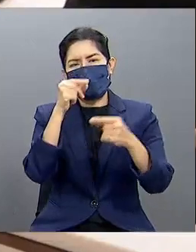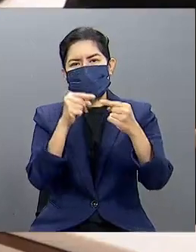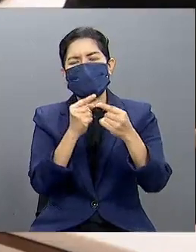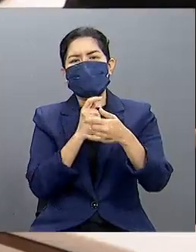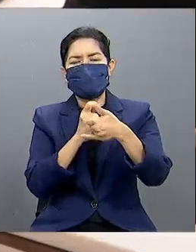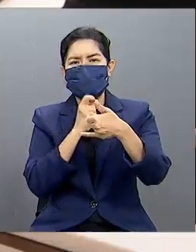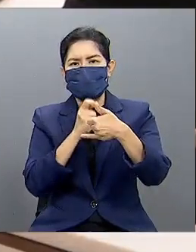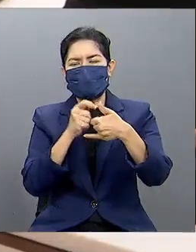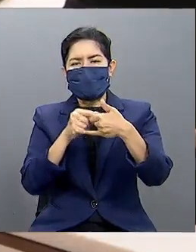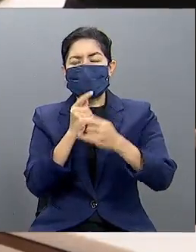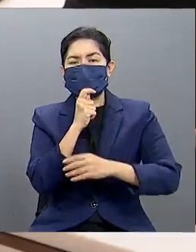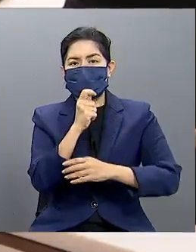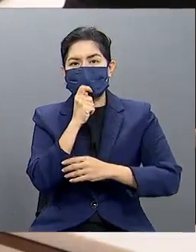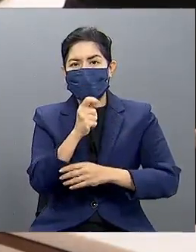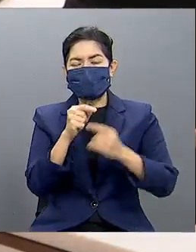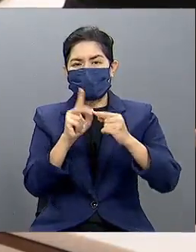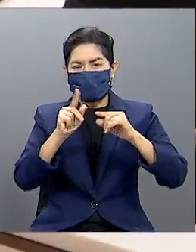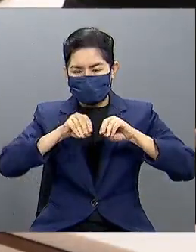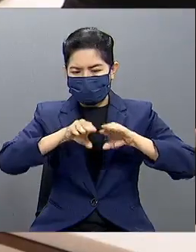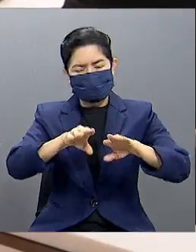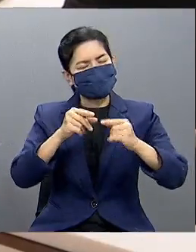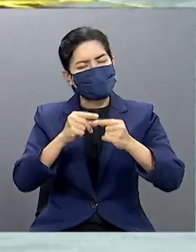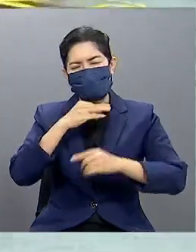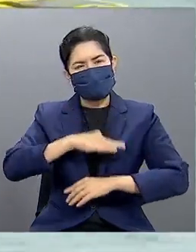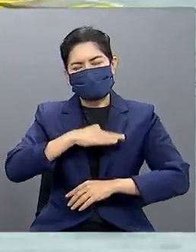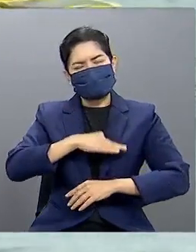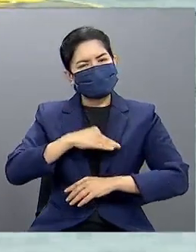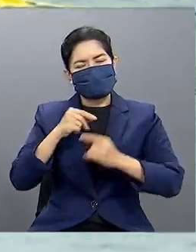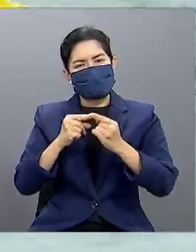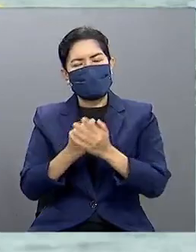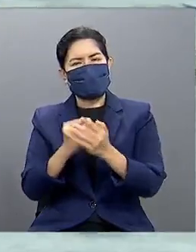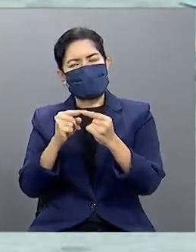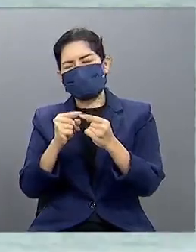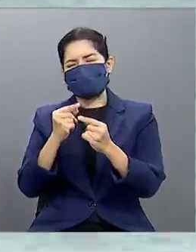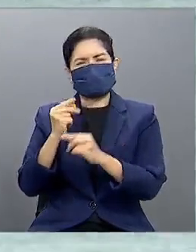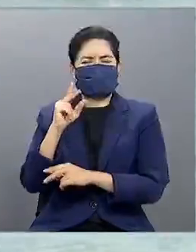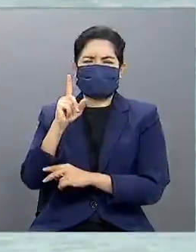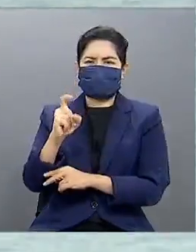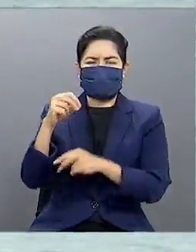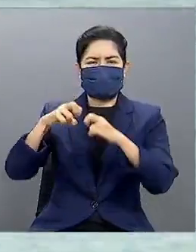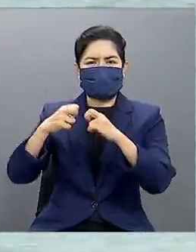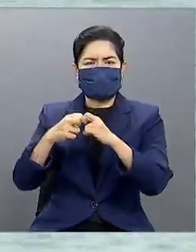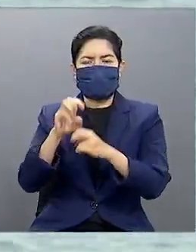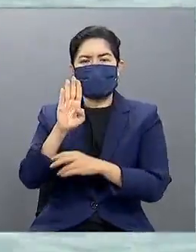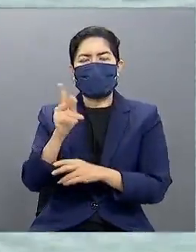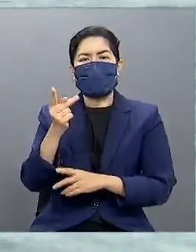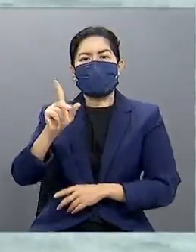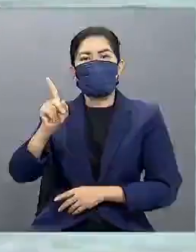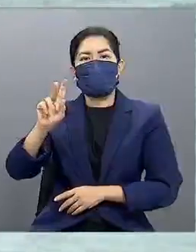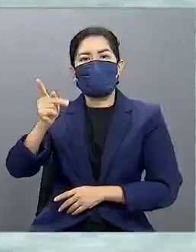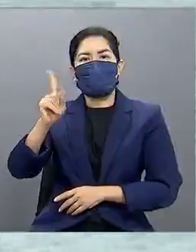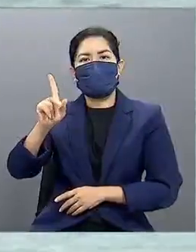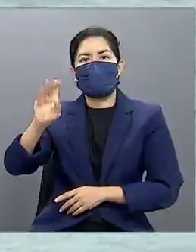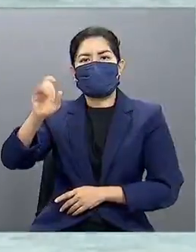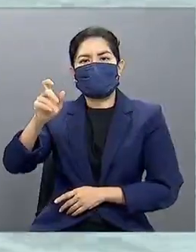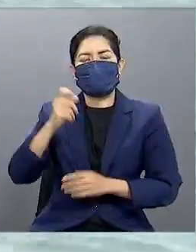ได้นายสมชายบอกว่าหากจะมาขอถอนคดีออกจากชั้นกรรมาธิการสามารถทำได้ค่ะหากม